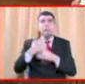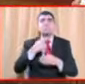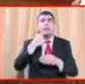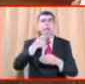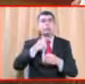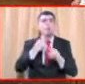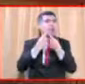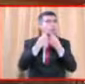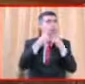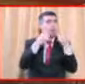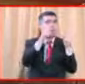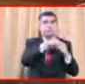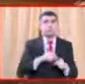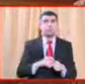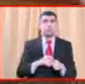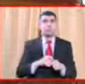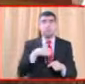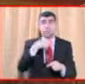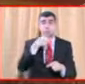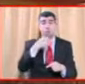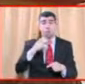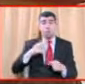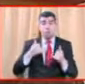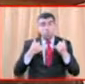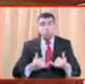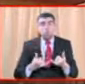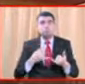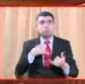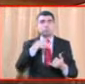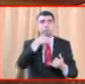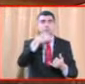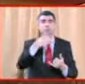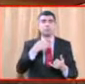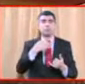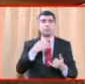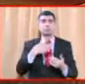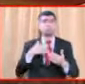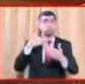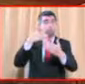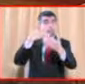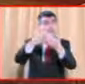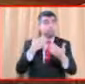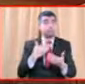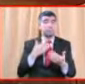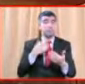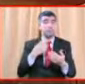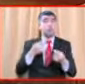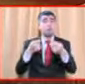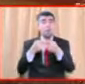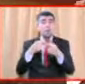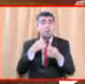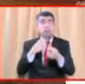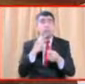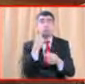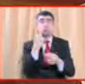وباقي الجماعات. الآن اللي كيهم هو أنه استدركنا الأمر، هناك معالجة على